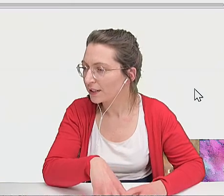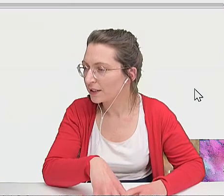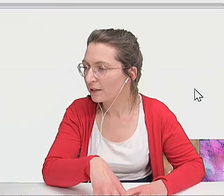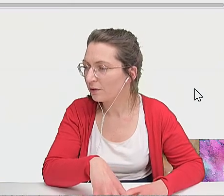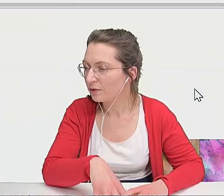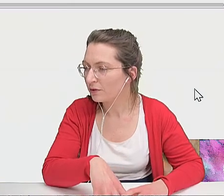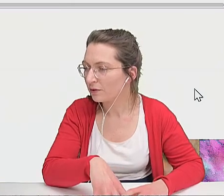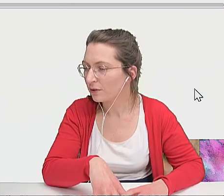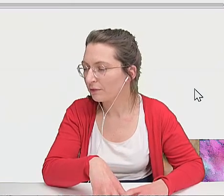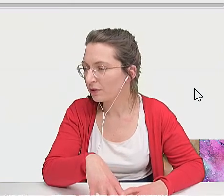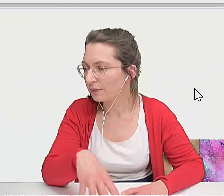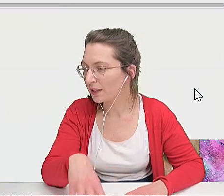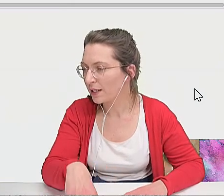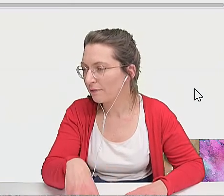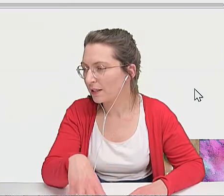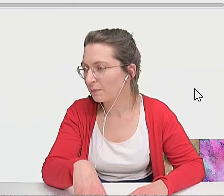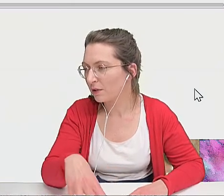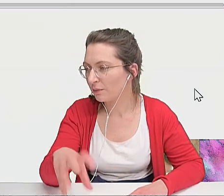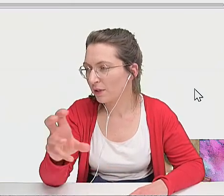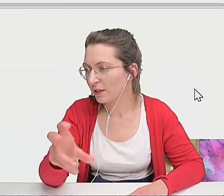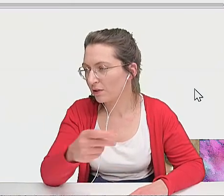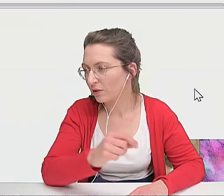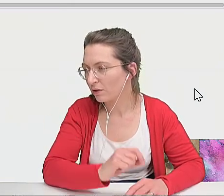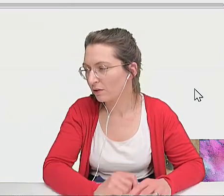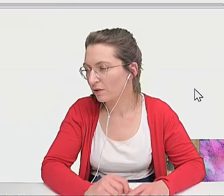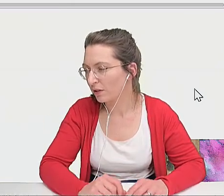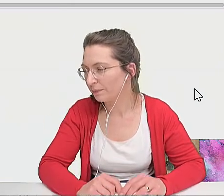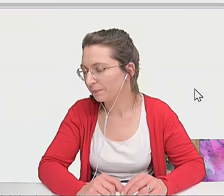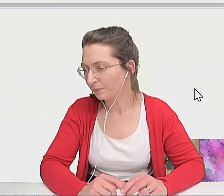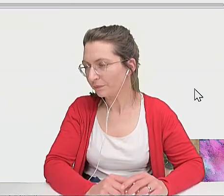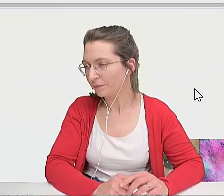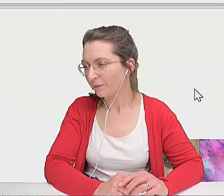auch eine richtige Lösung oder würde man einen Hinweis bekommen, du kannst es noch